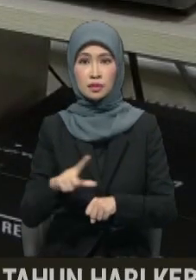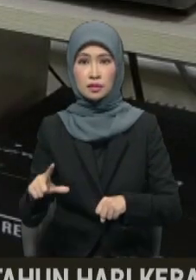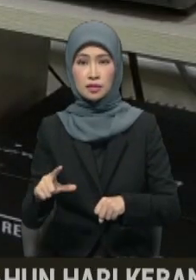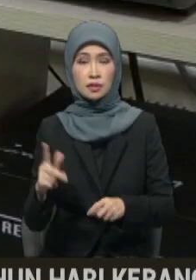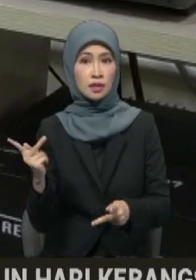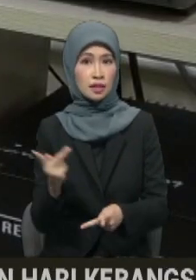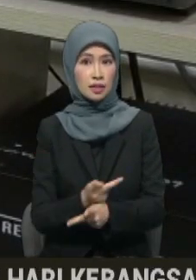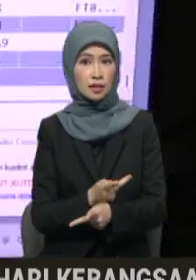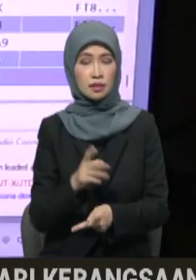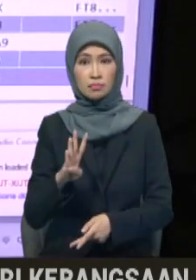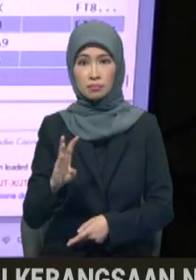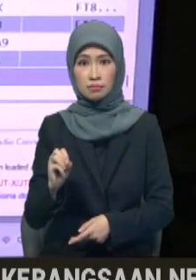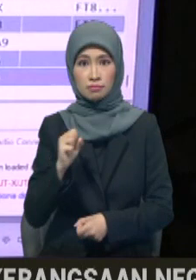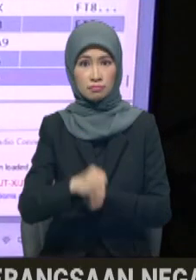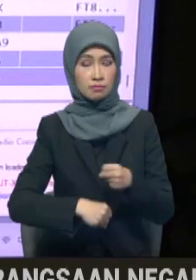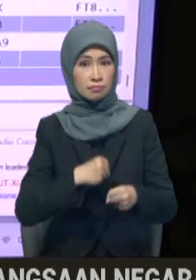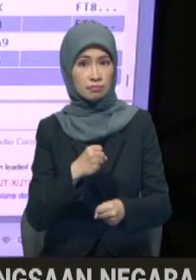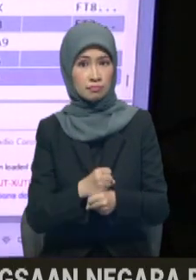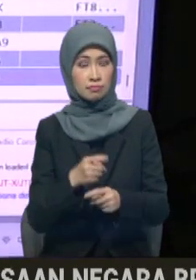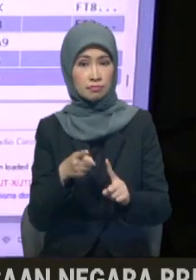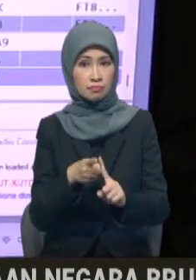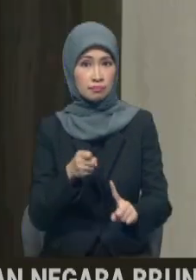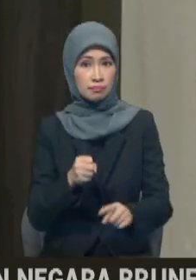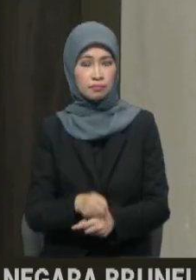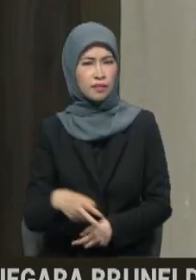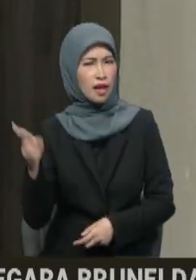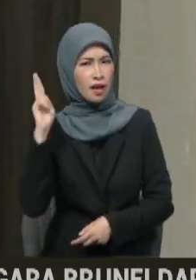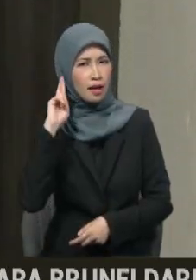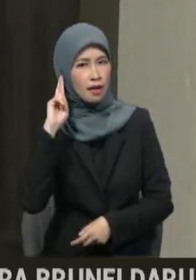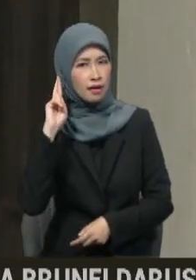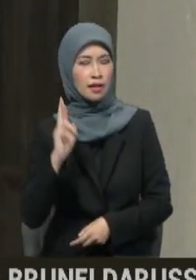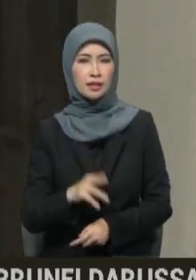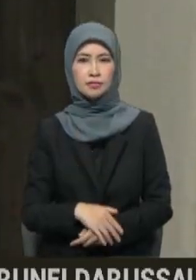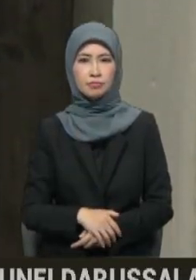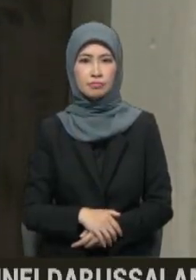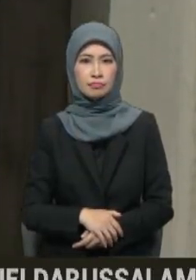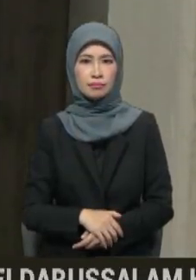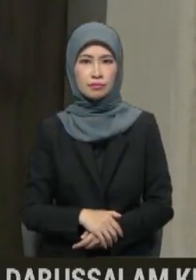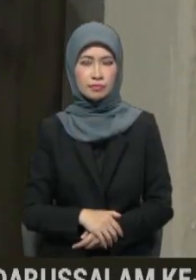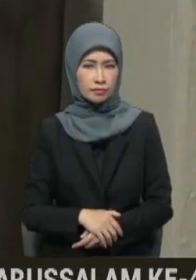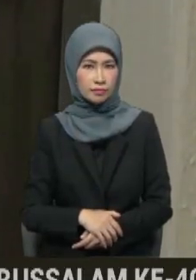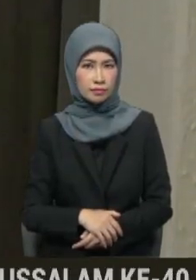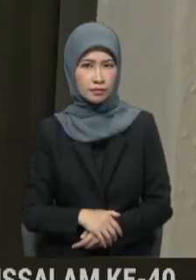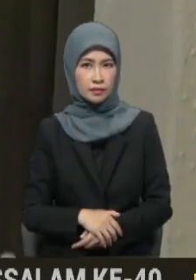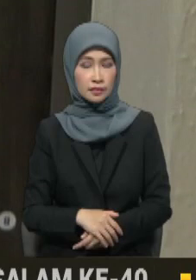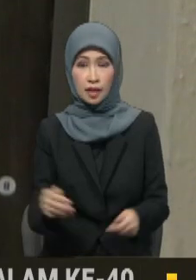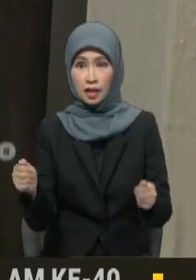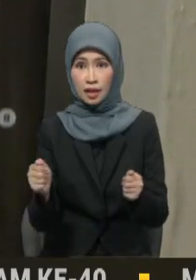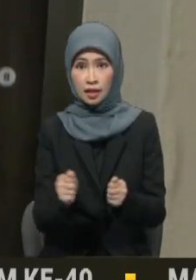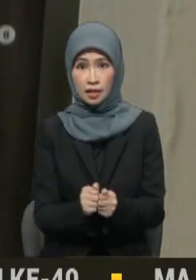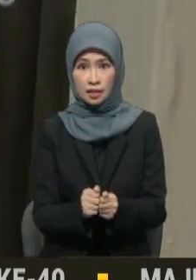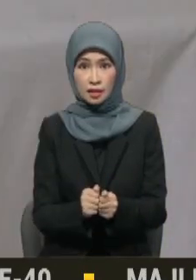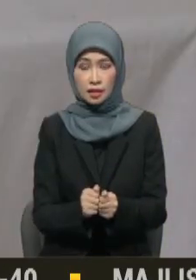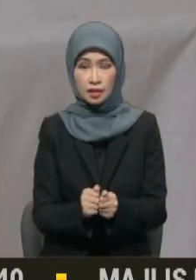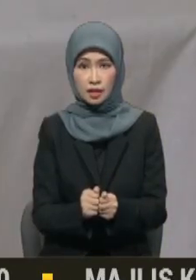tahun ke seluruh dunia melalui gelombang radio amatur di sampingeratkan lagi silaturahim dengan ahli-ahli